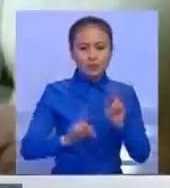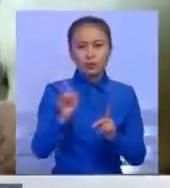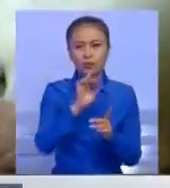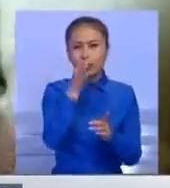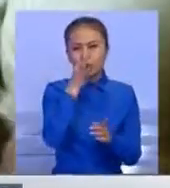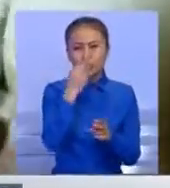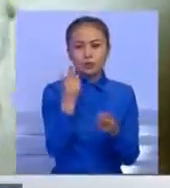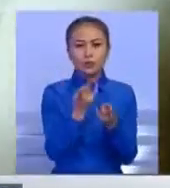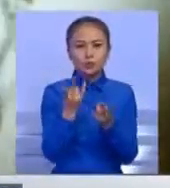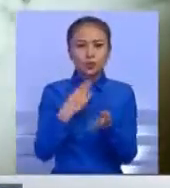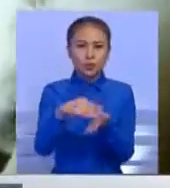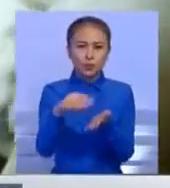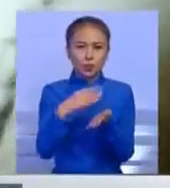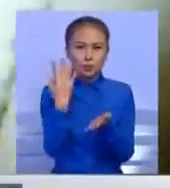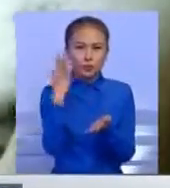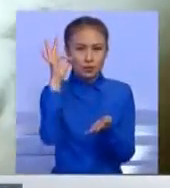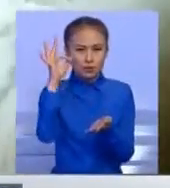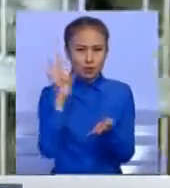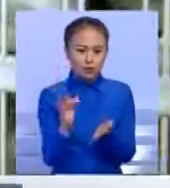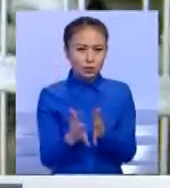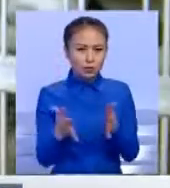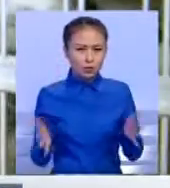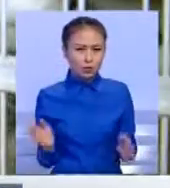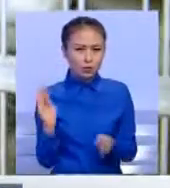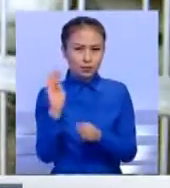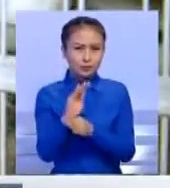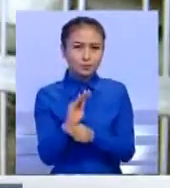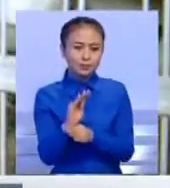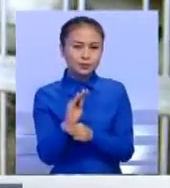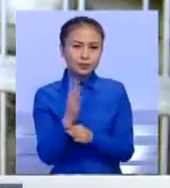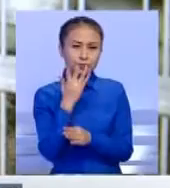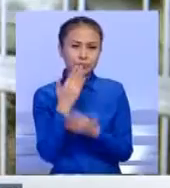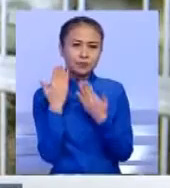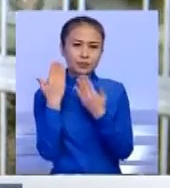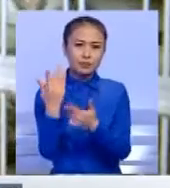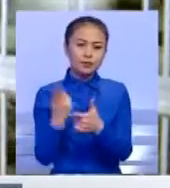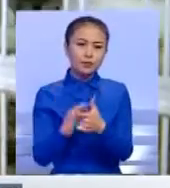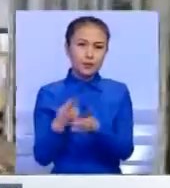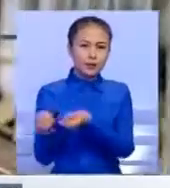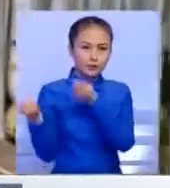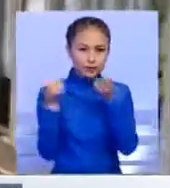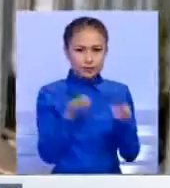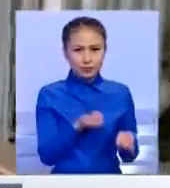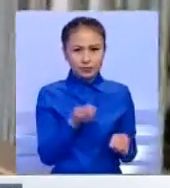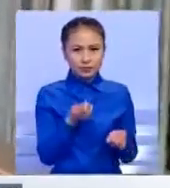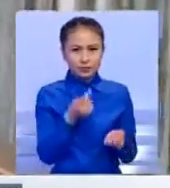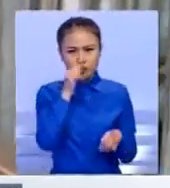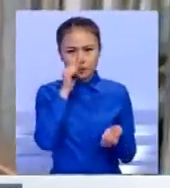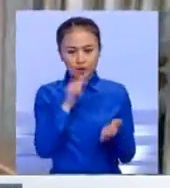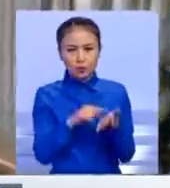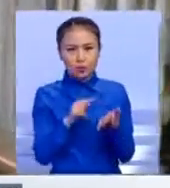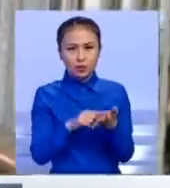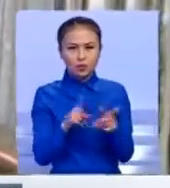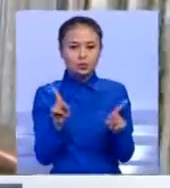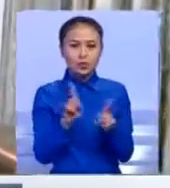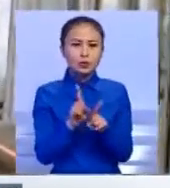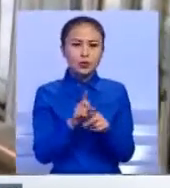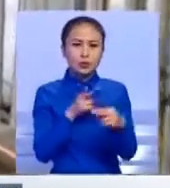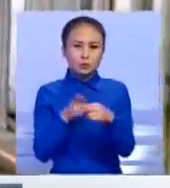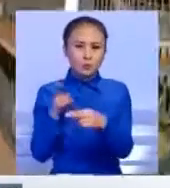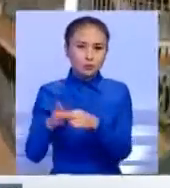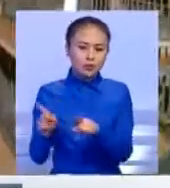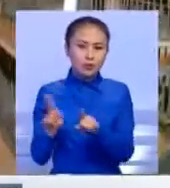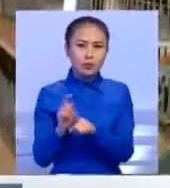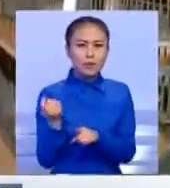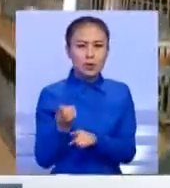нарықтың жұмыртқаға деген қажеттігін 45%-ға өтеп отыр. Дегенмен бұл шетелден келетін құс өніміне тосқауыл болуға